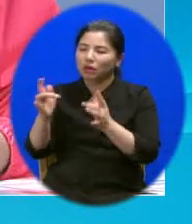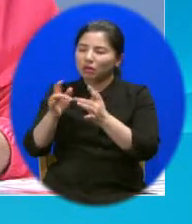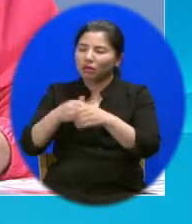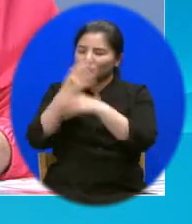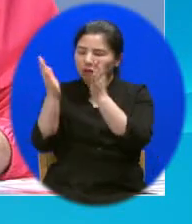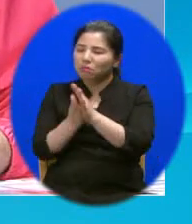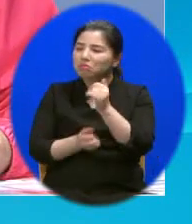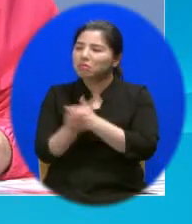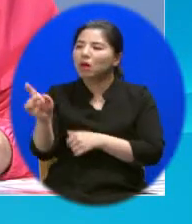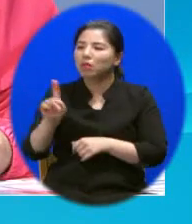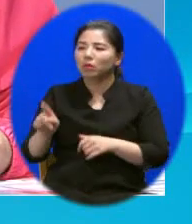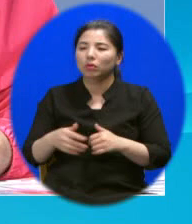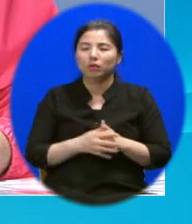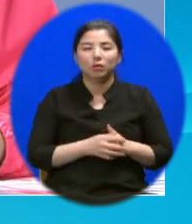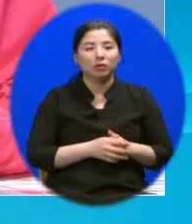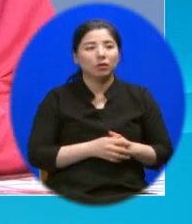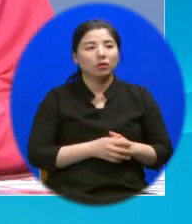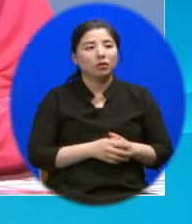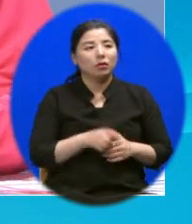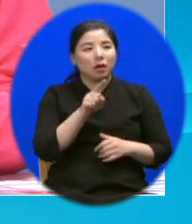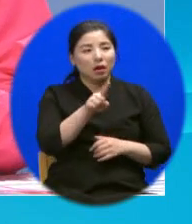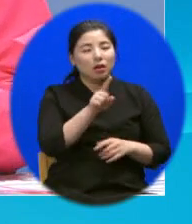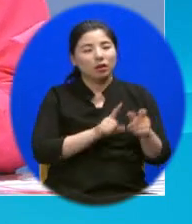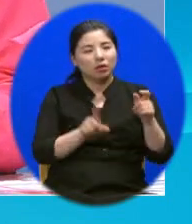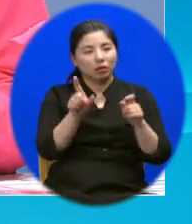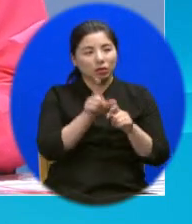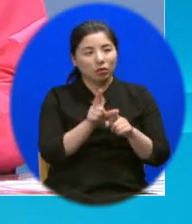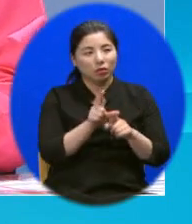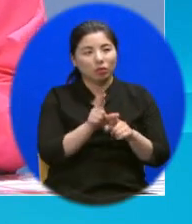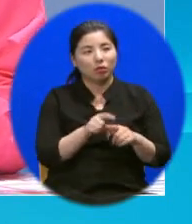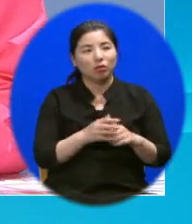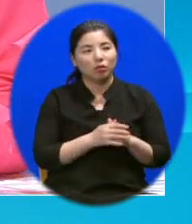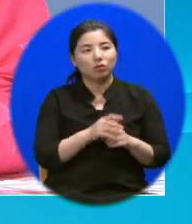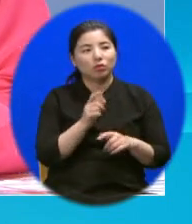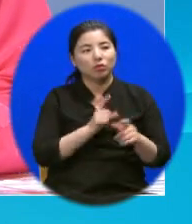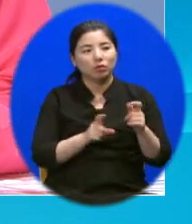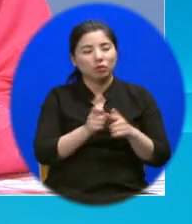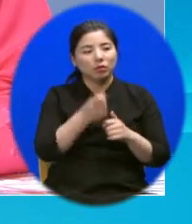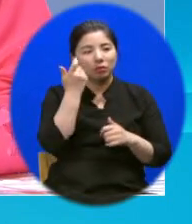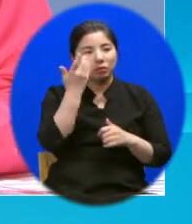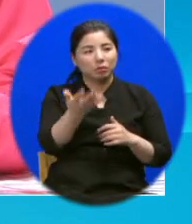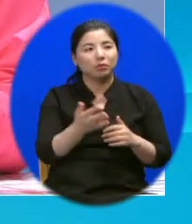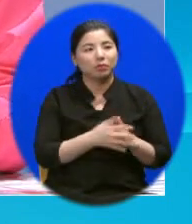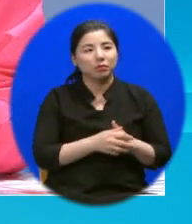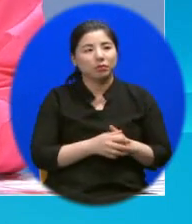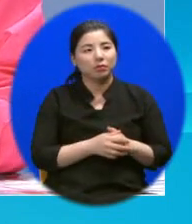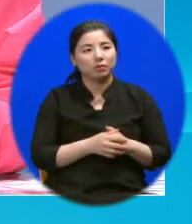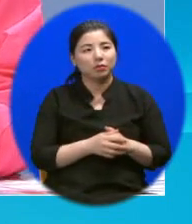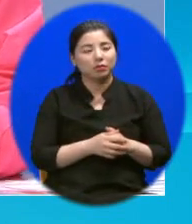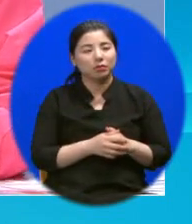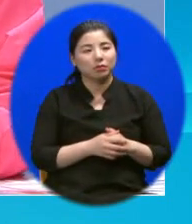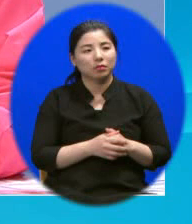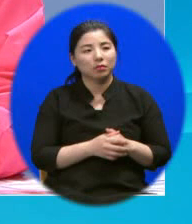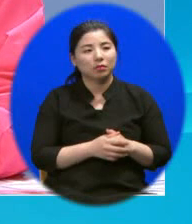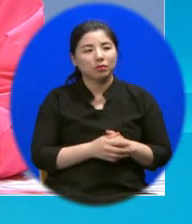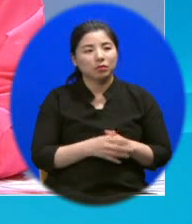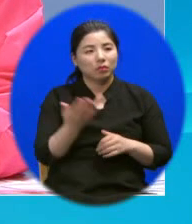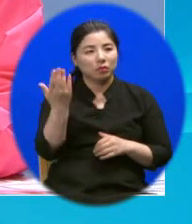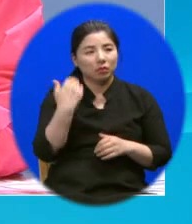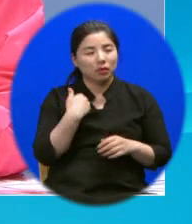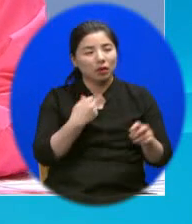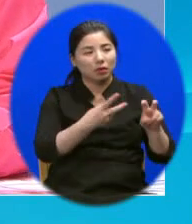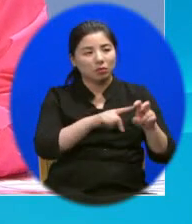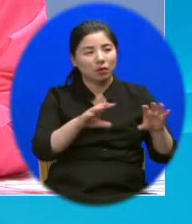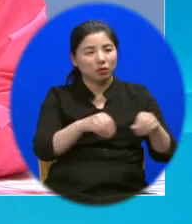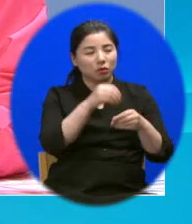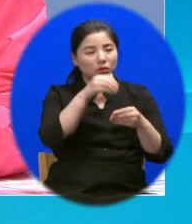되셨습니까 그 한가지 더 그 추가 길이를 드리겠습니다 지난 20대 총선